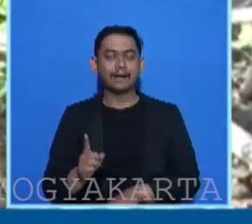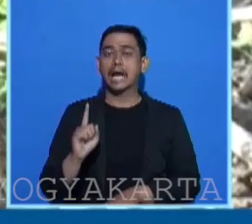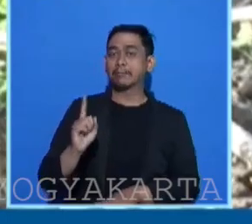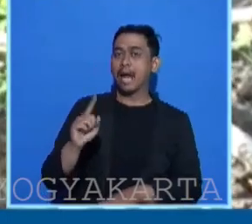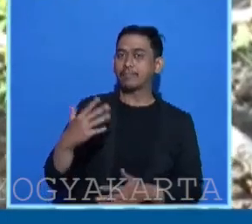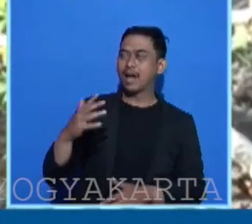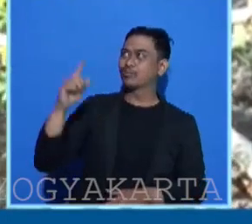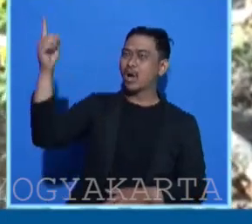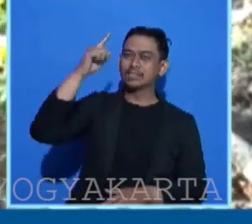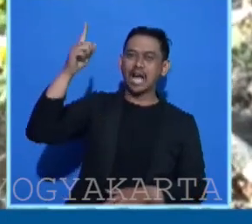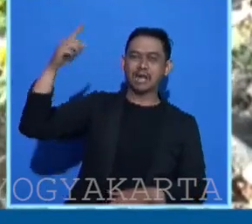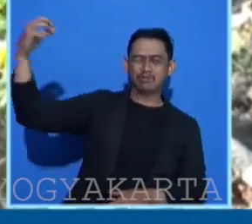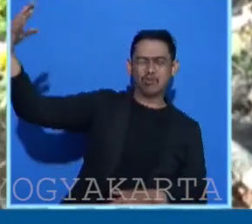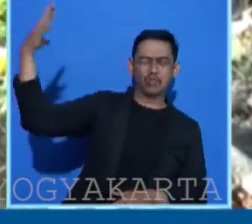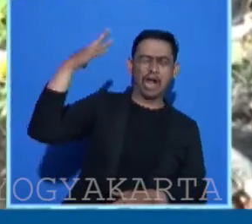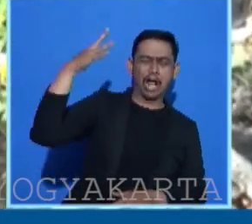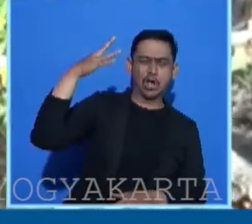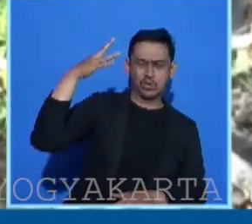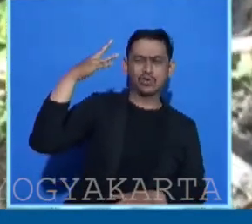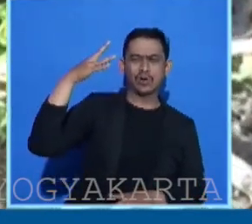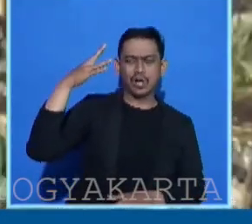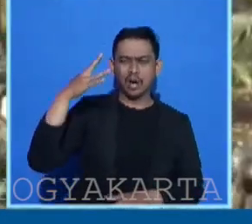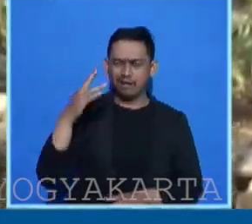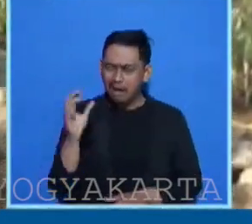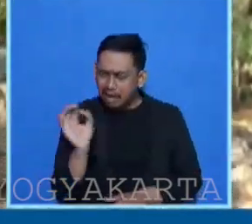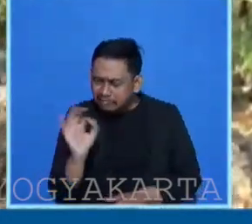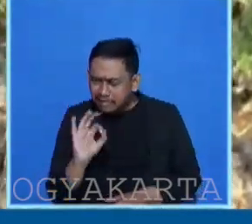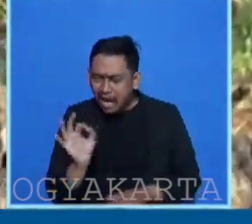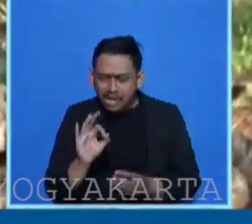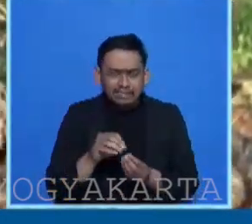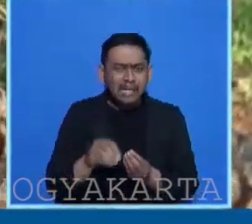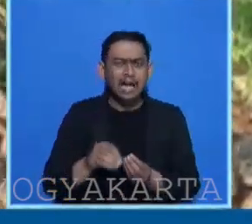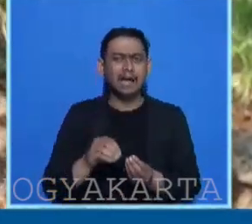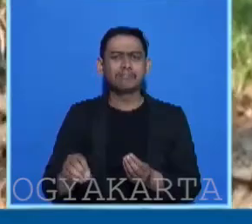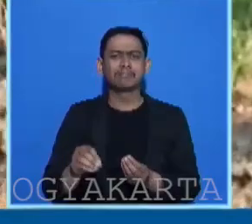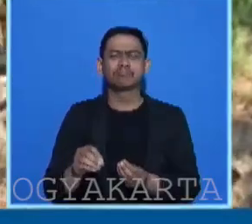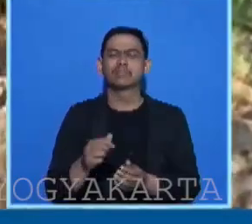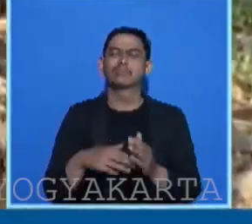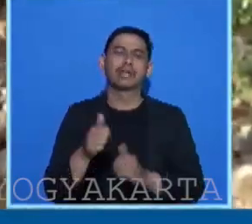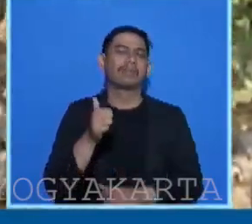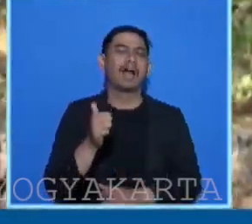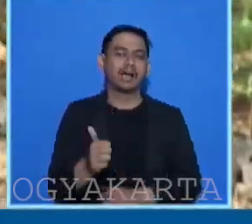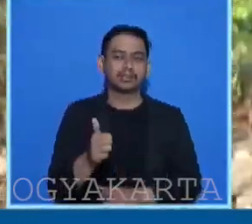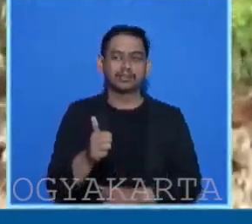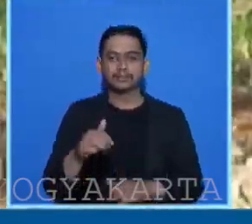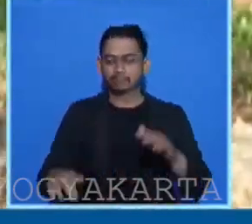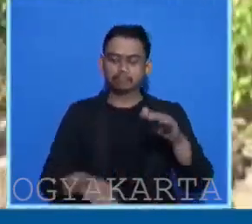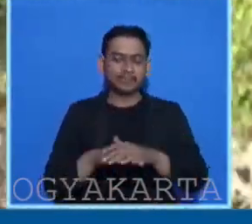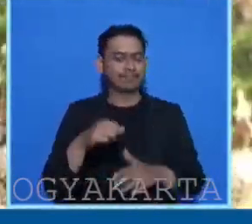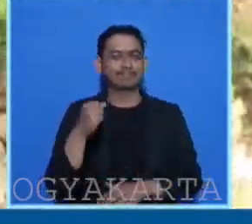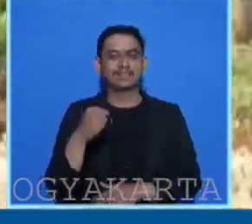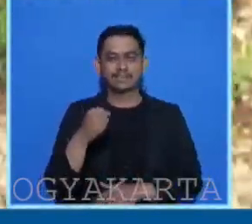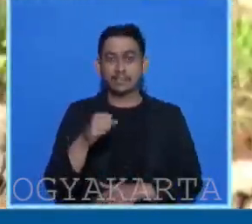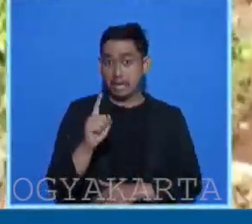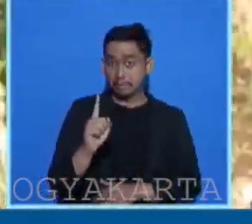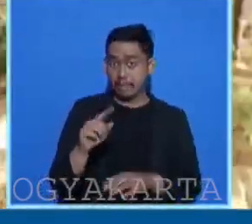mangsa ketiga lahan pesabinanipun kadang Tani ingkang sagetipun garap kan dimaksimal kados